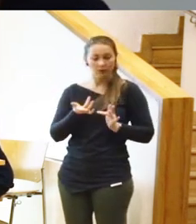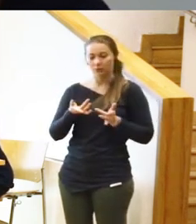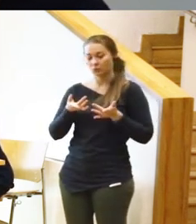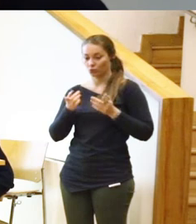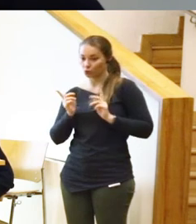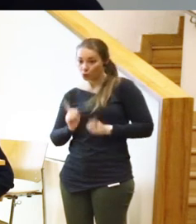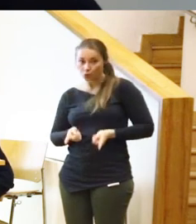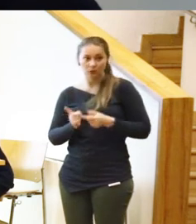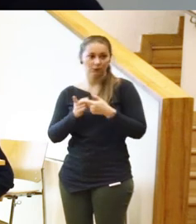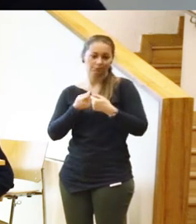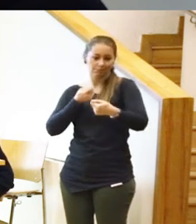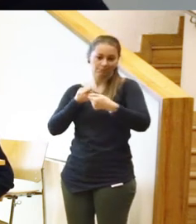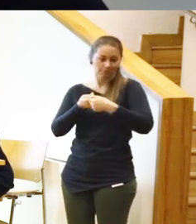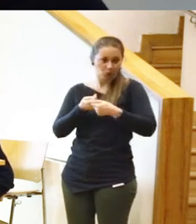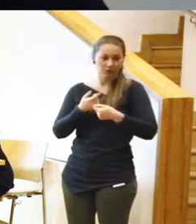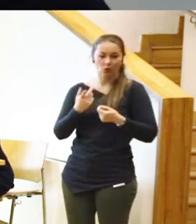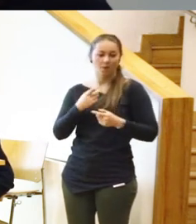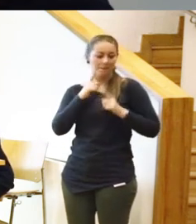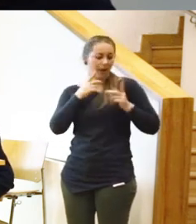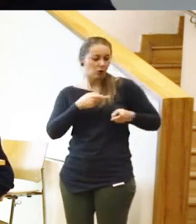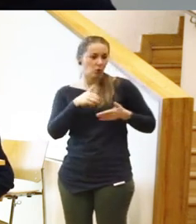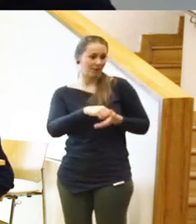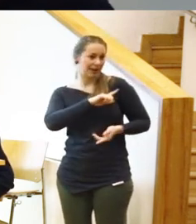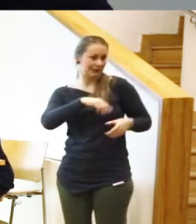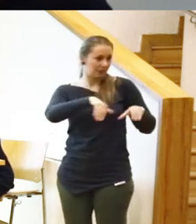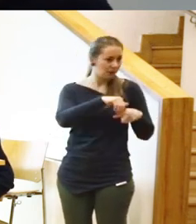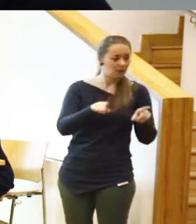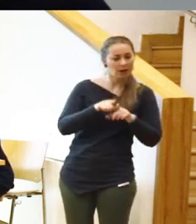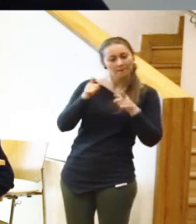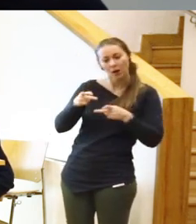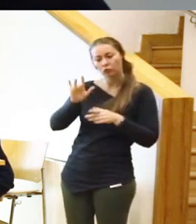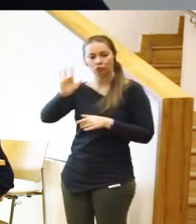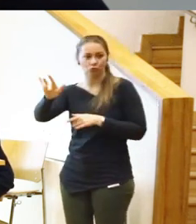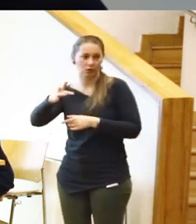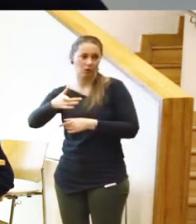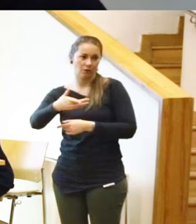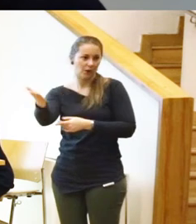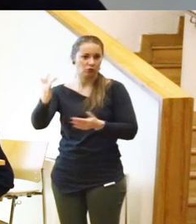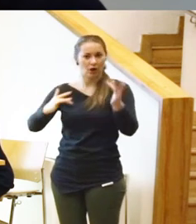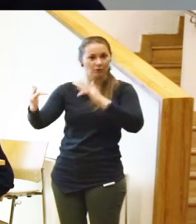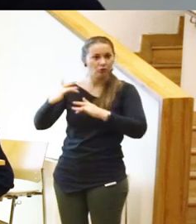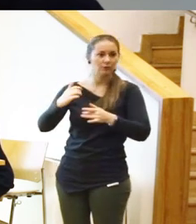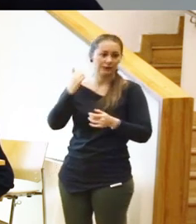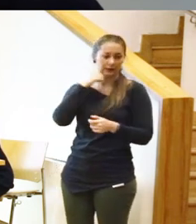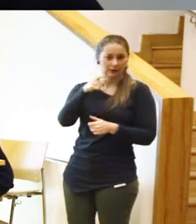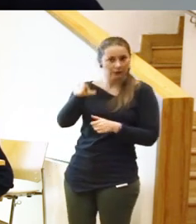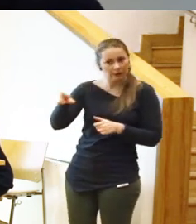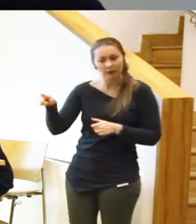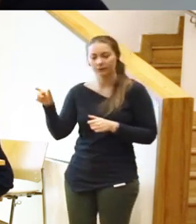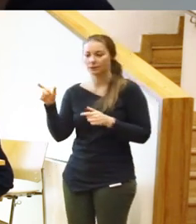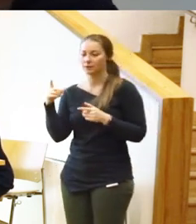způsobem musí fungovat na obě strany. Zároveň ta dynamika se projevuje i v tom, jak se